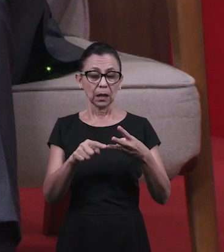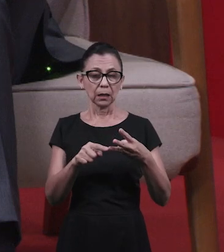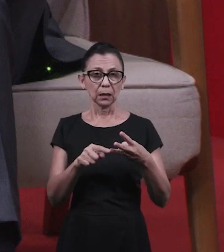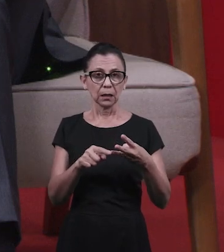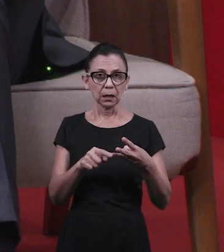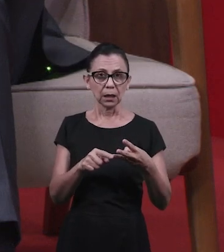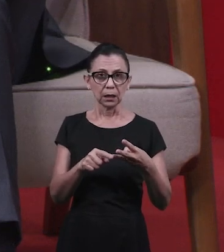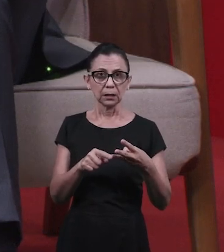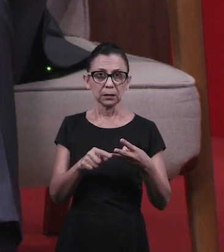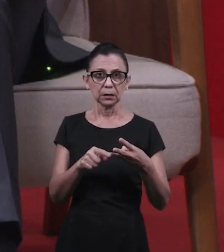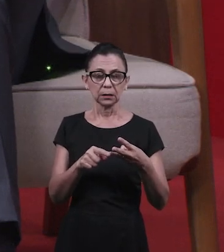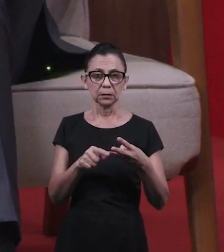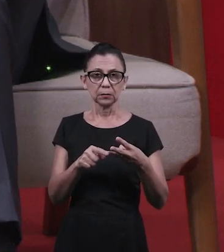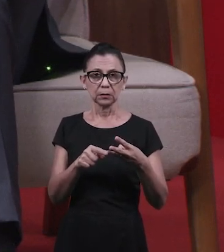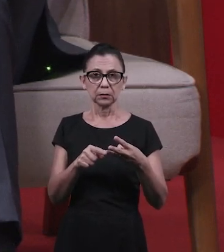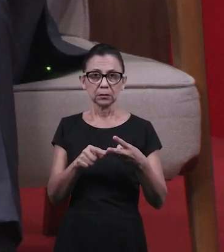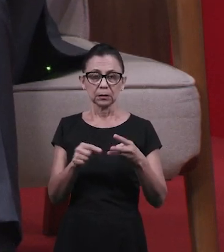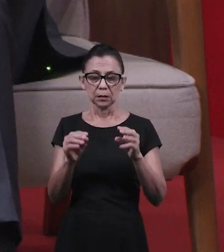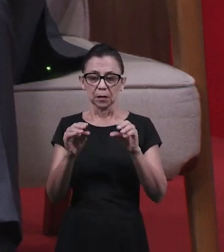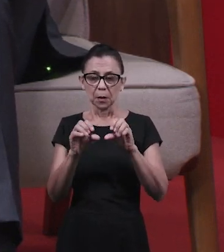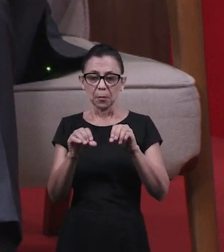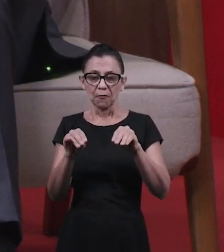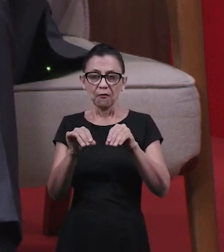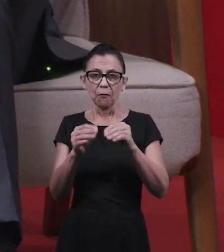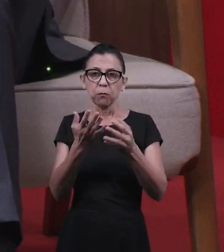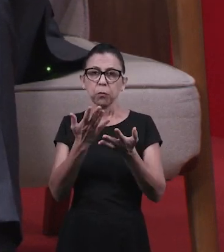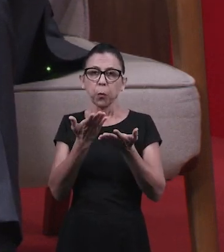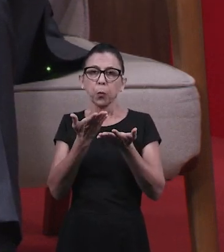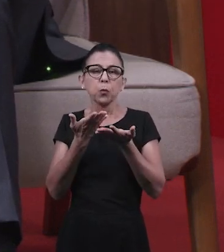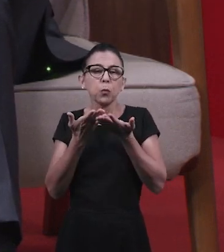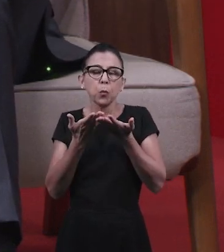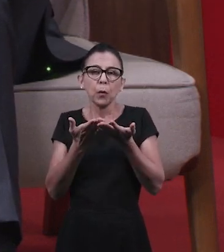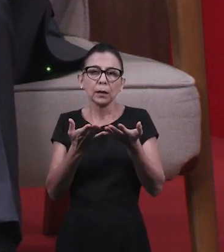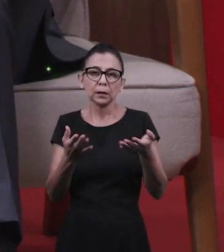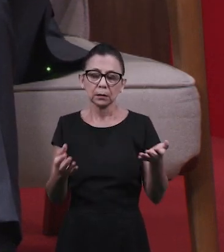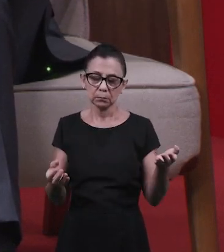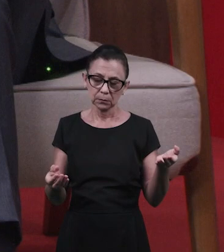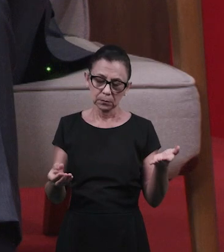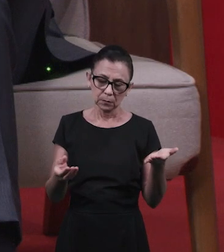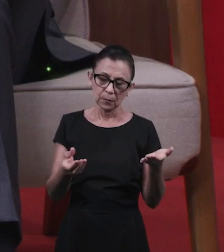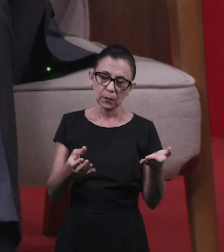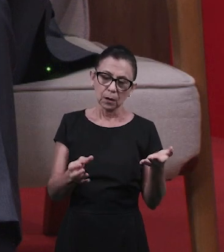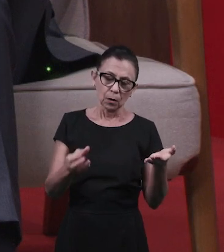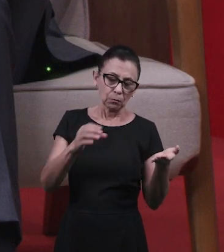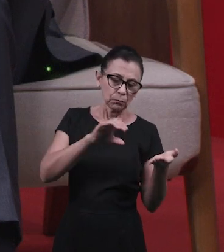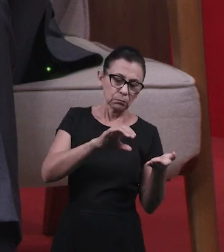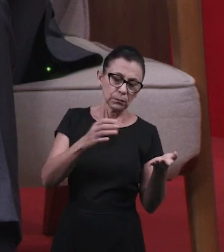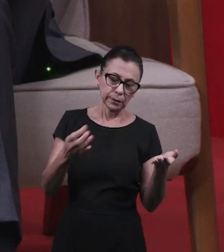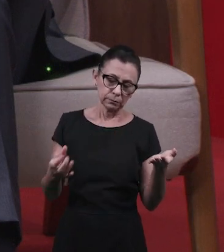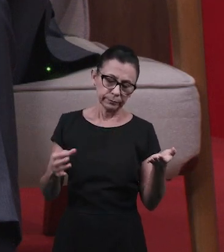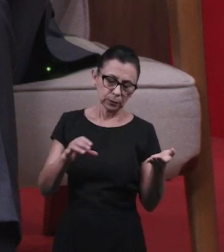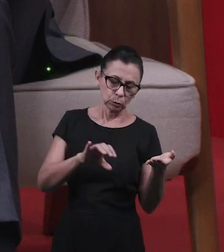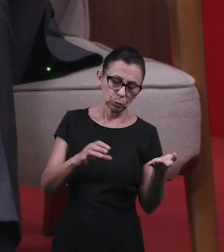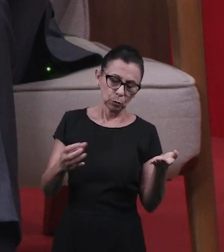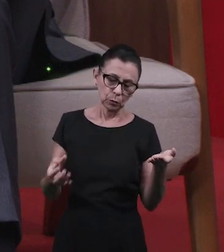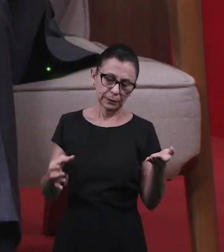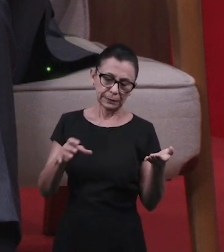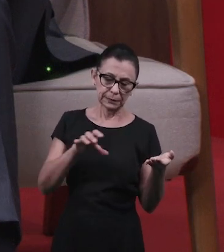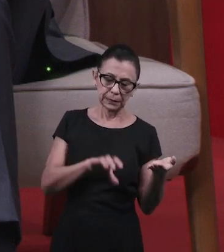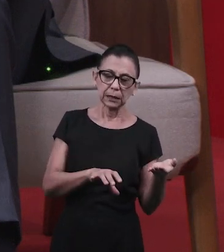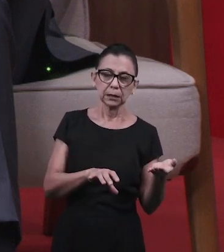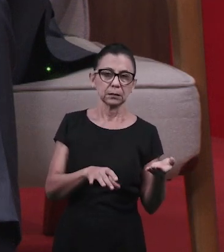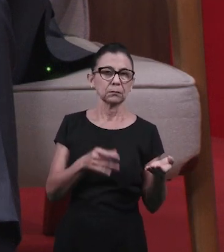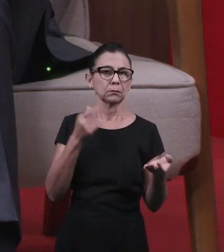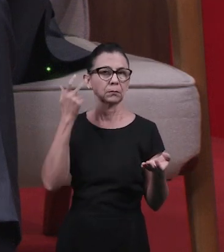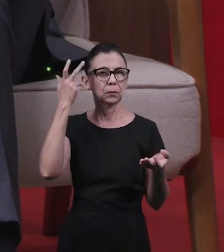prêtes, déterminées. Mais il y a l'Église infidèle qui est venue et a lancé le ferment, l'opposition au projet